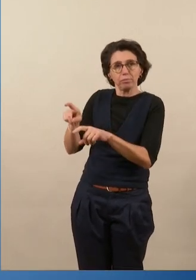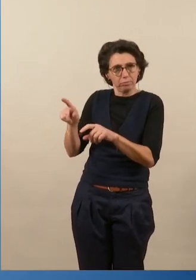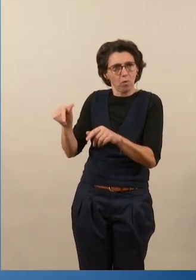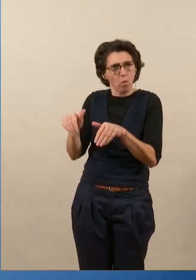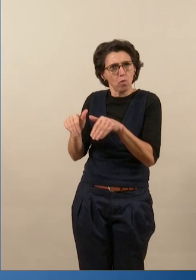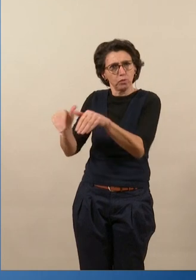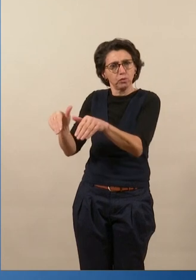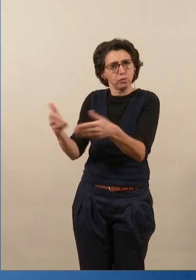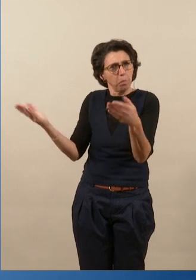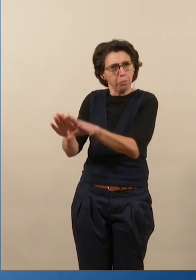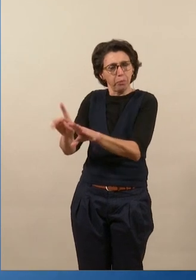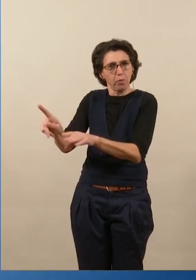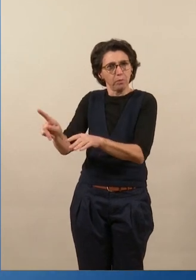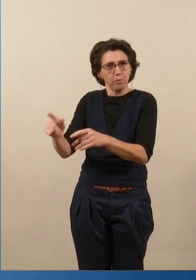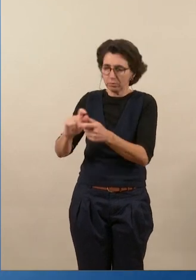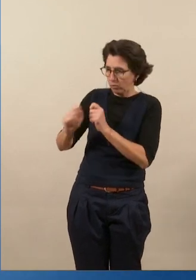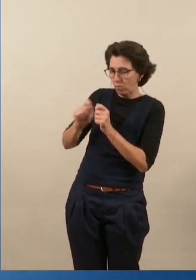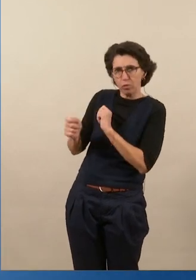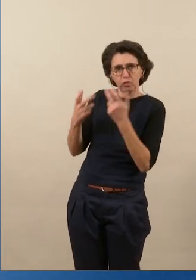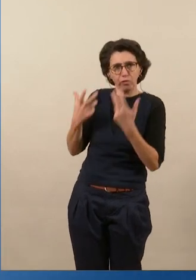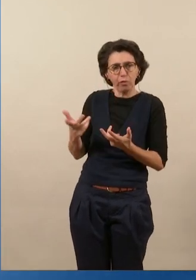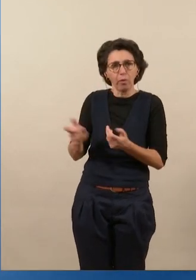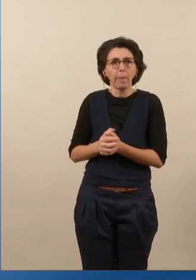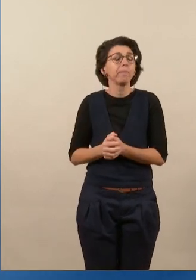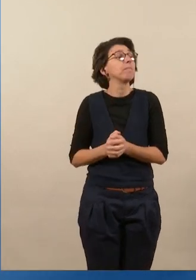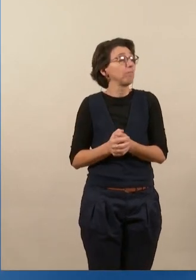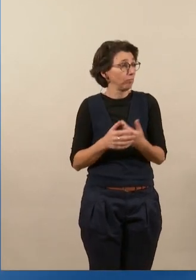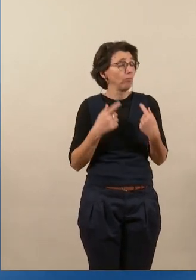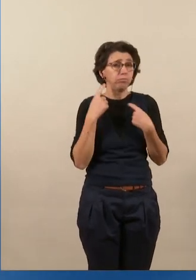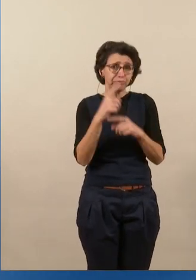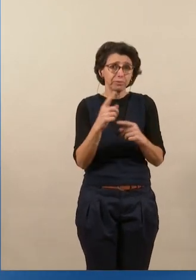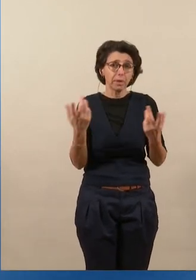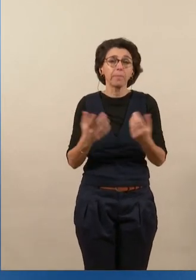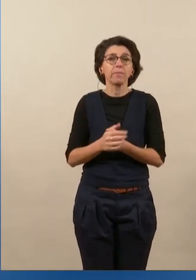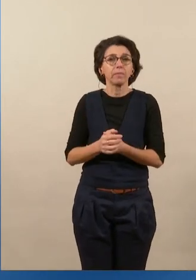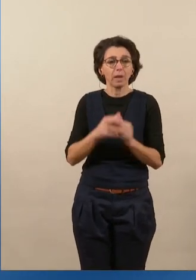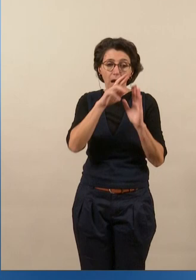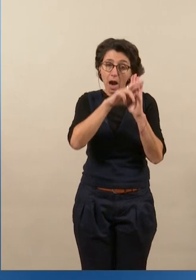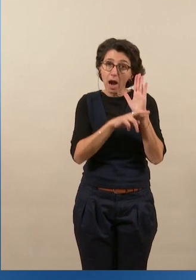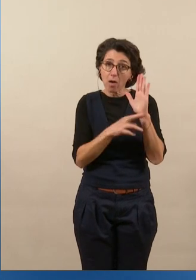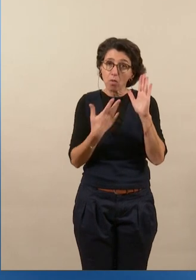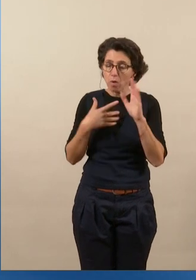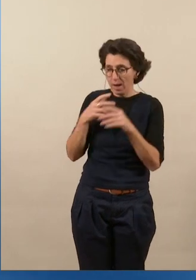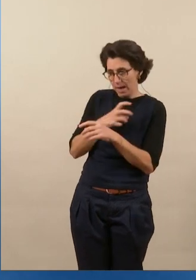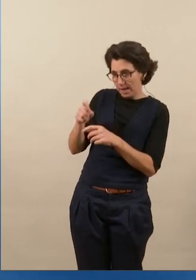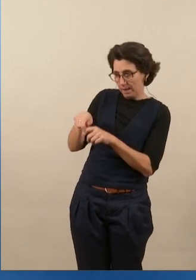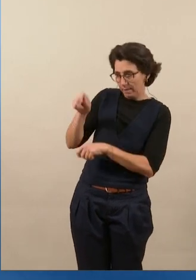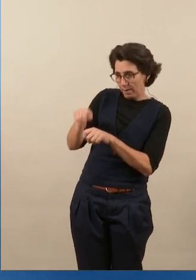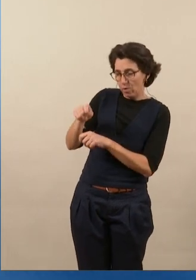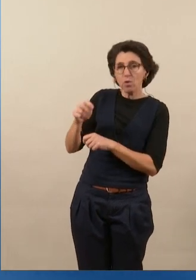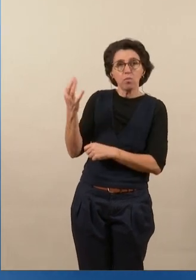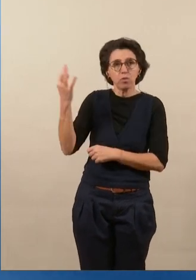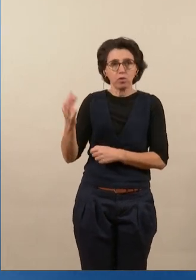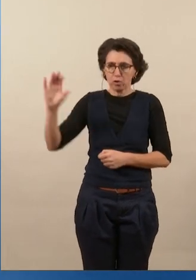Richardson demande à être indemnisé donc la règle c'est d'évaluer le risque d'en prendre un fort pourcentage et de mettre dans les